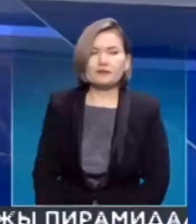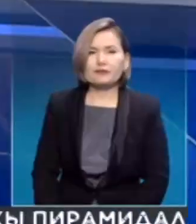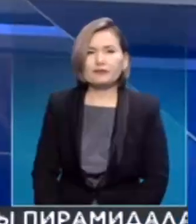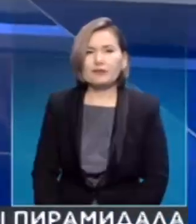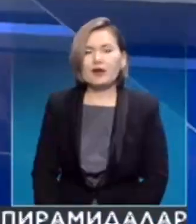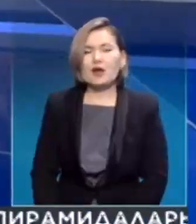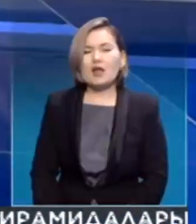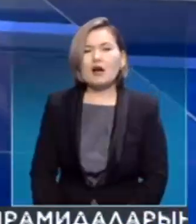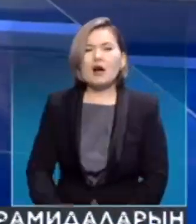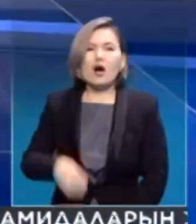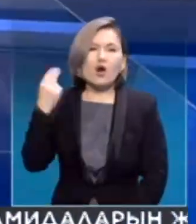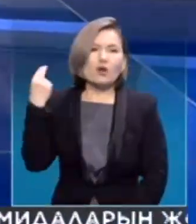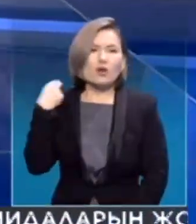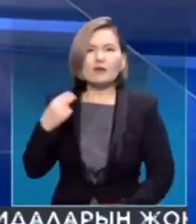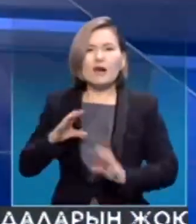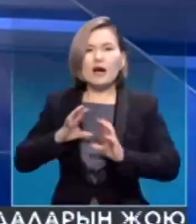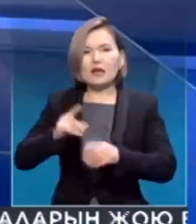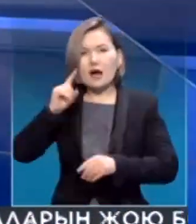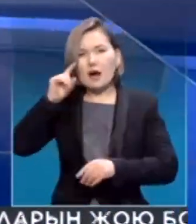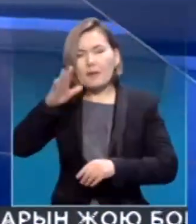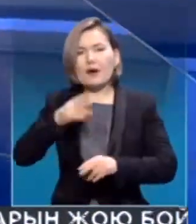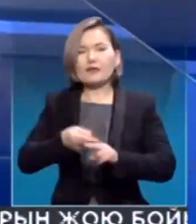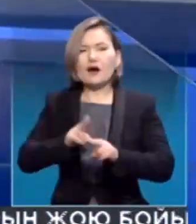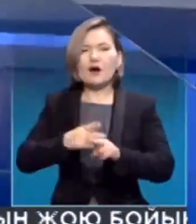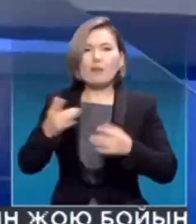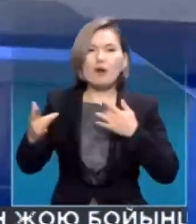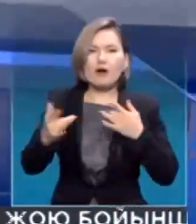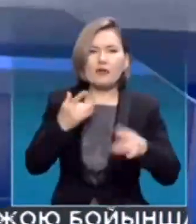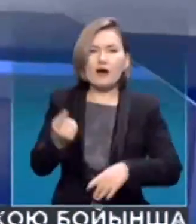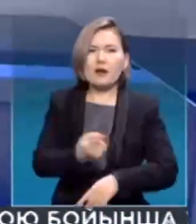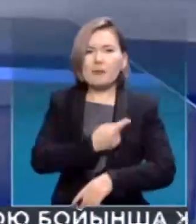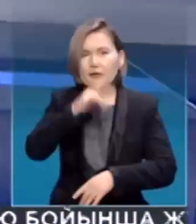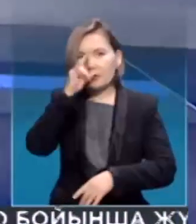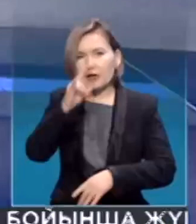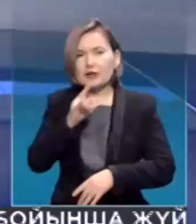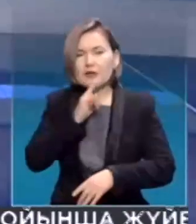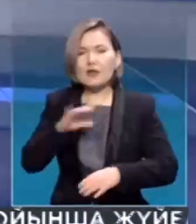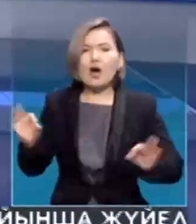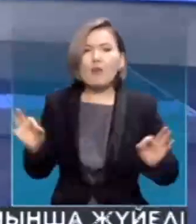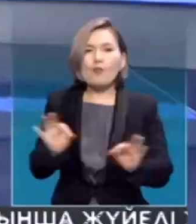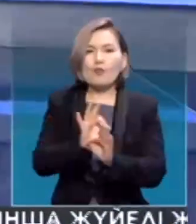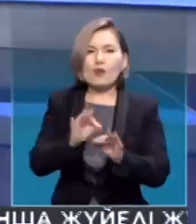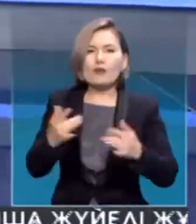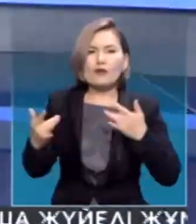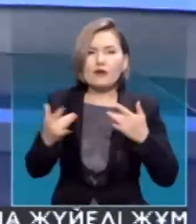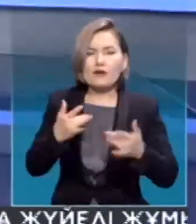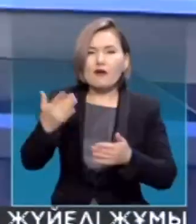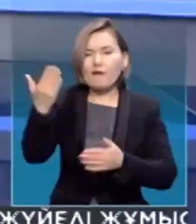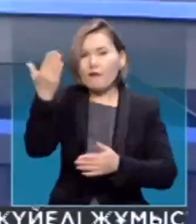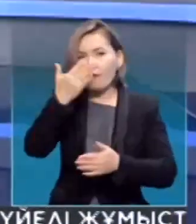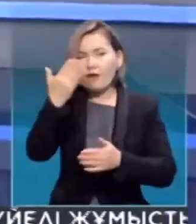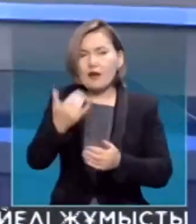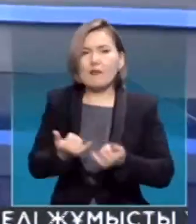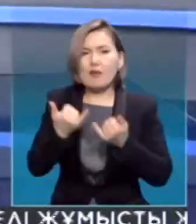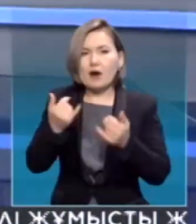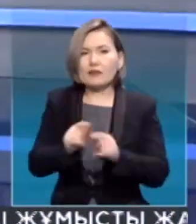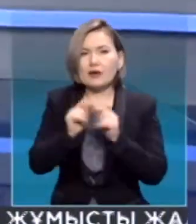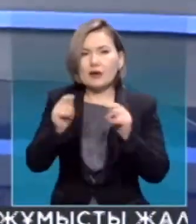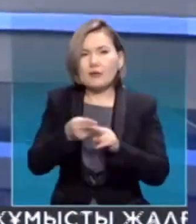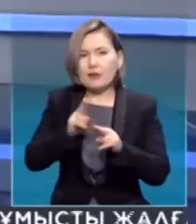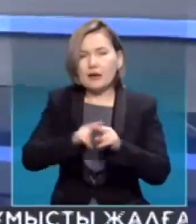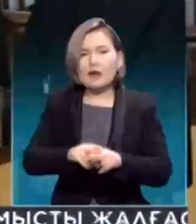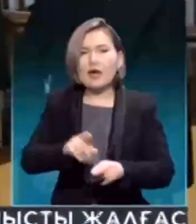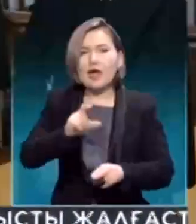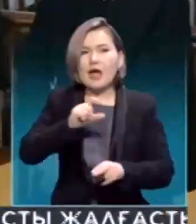Өзге тақырыптар Лондонда әлемге әйгілі классикалық өнердің қас шеберлері, қазақтың музыканттары туралы деректі фильмнің тұсаукесері өтті.